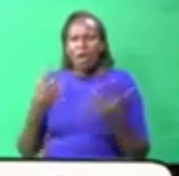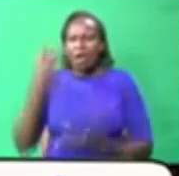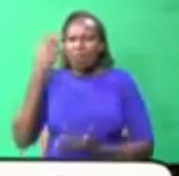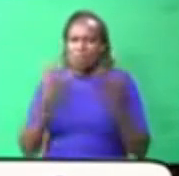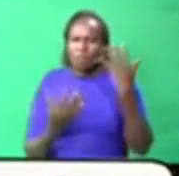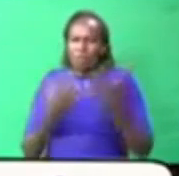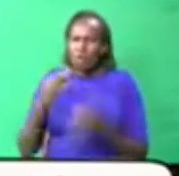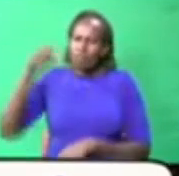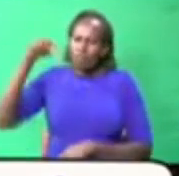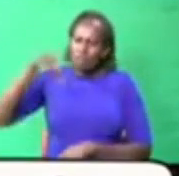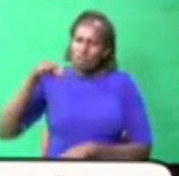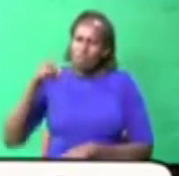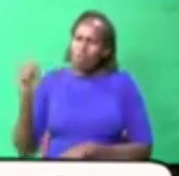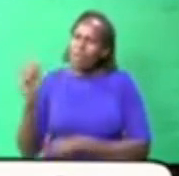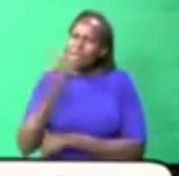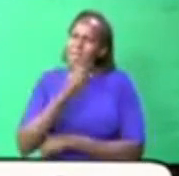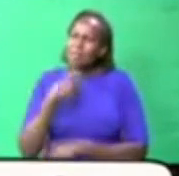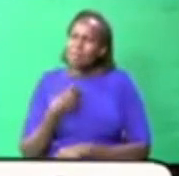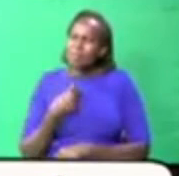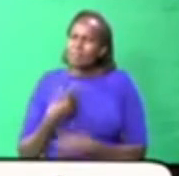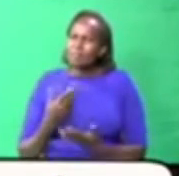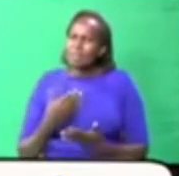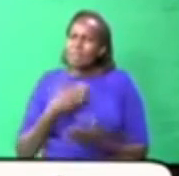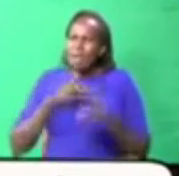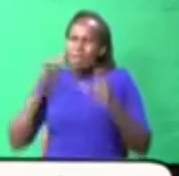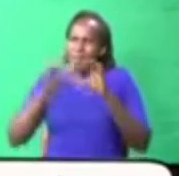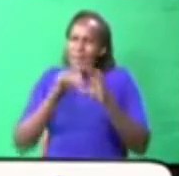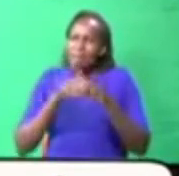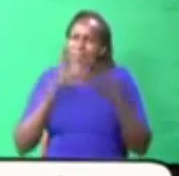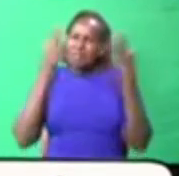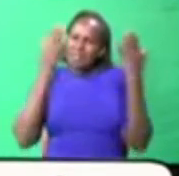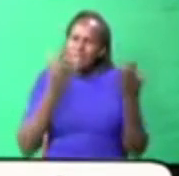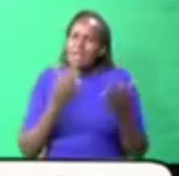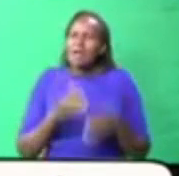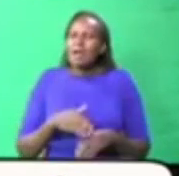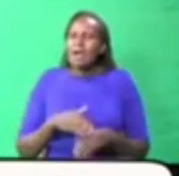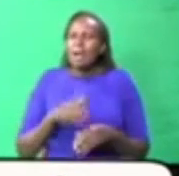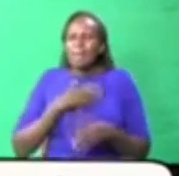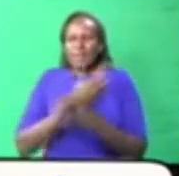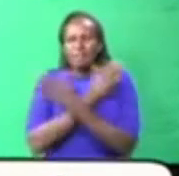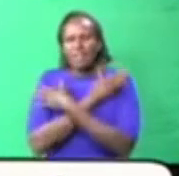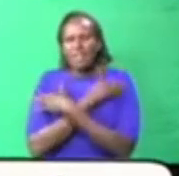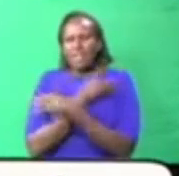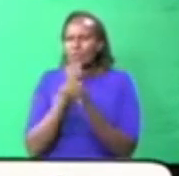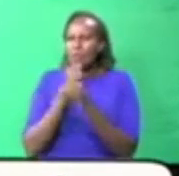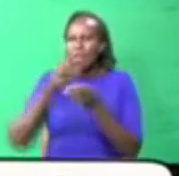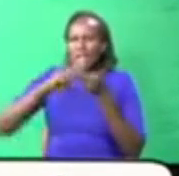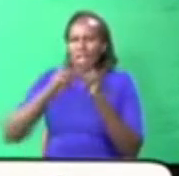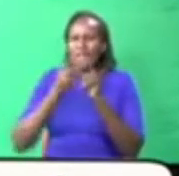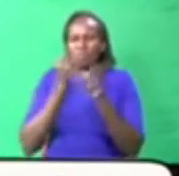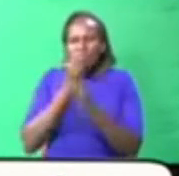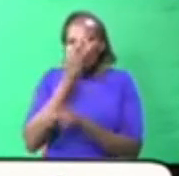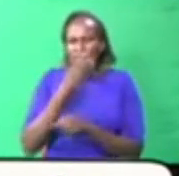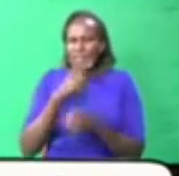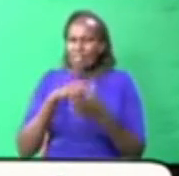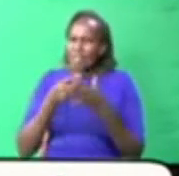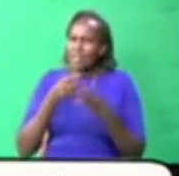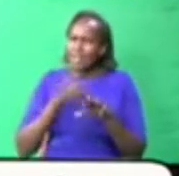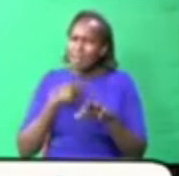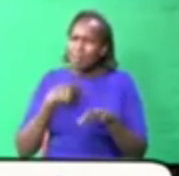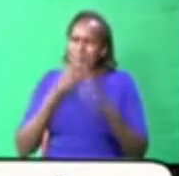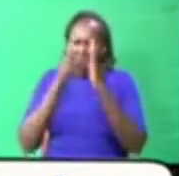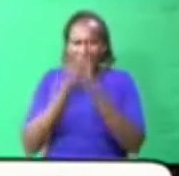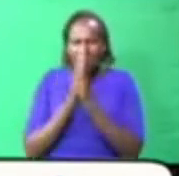Gikomba. Na siku moja mara tu kuna washirika wangu wako kule, marafiki wangu wanafanya biashara kule Tarera. Siku moja niombe